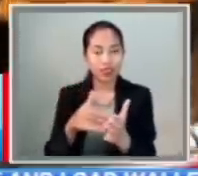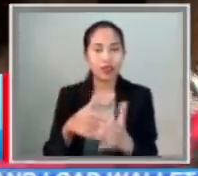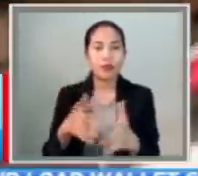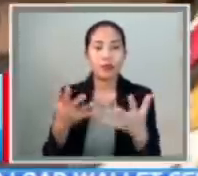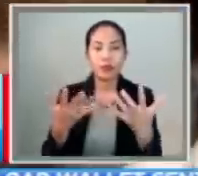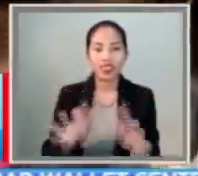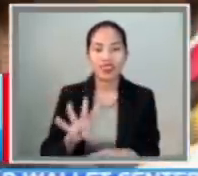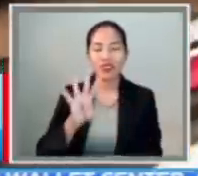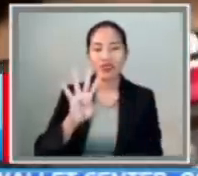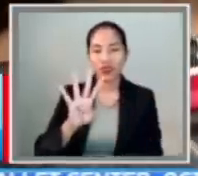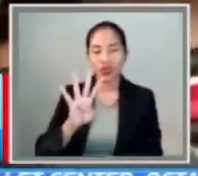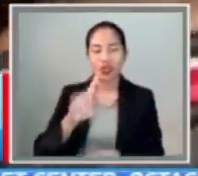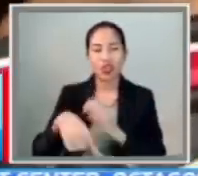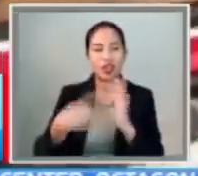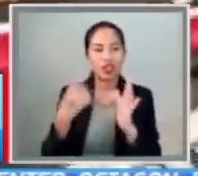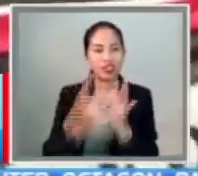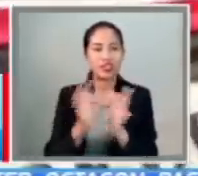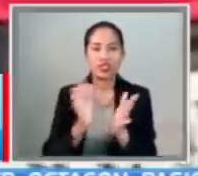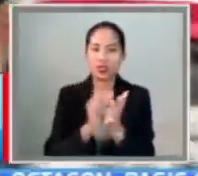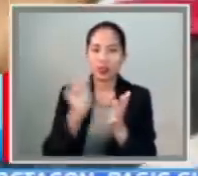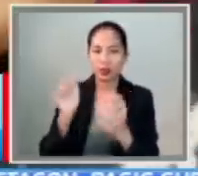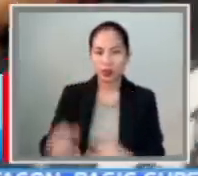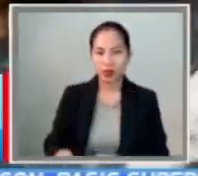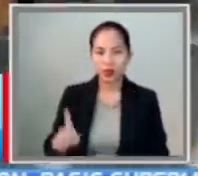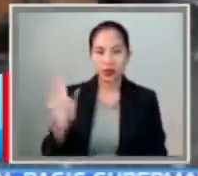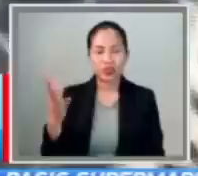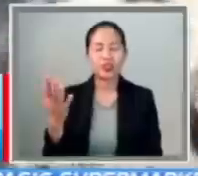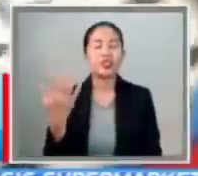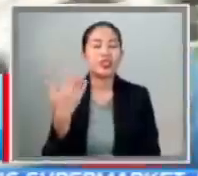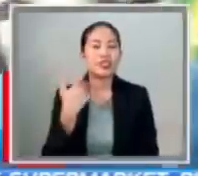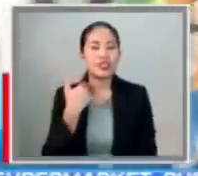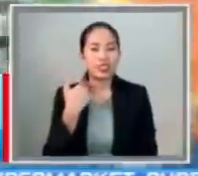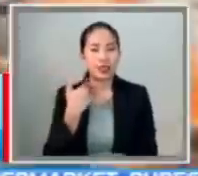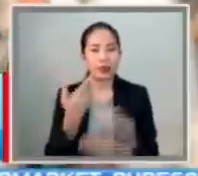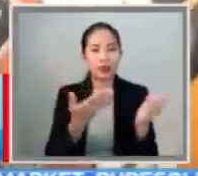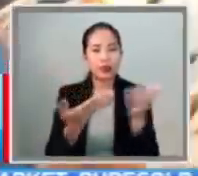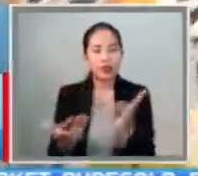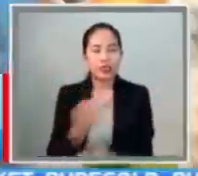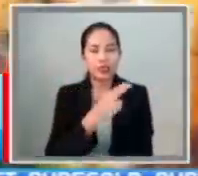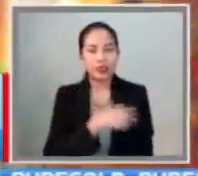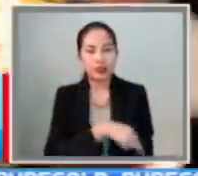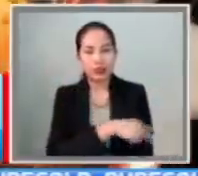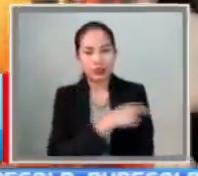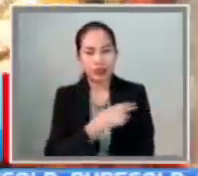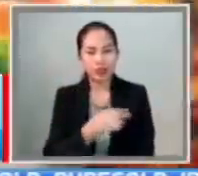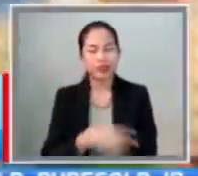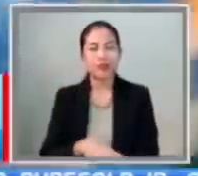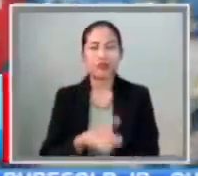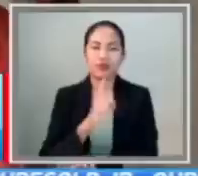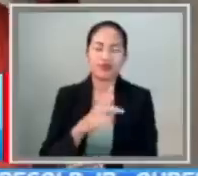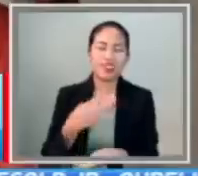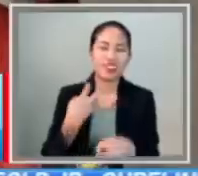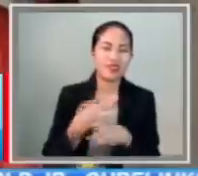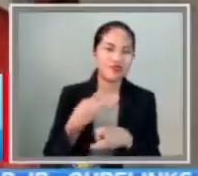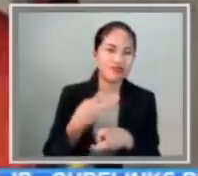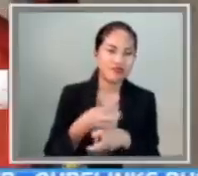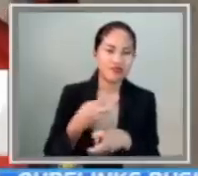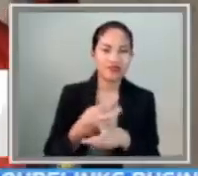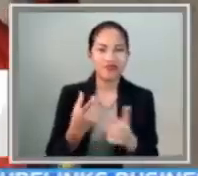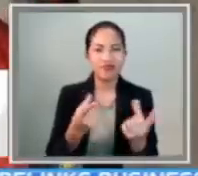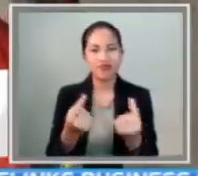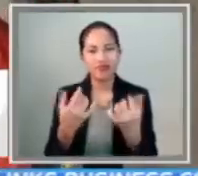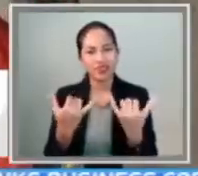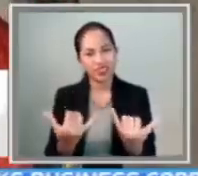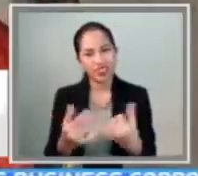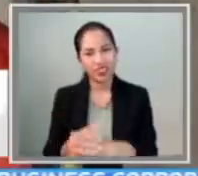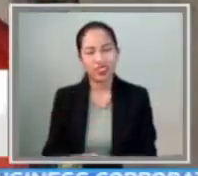ay naialis din sa pagkakaipit si Baniked at dinala sa ospital. Napakahirap po ng, ng ginawa namin ngayon. Talaga pong ang